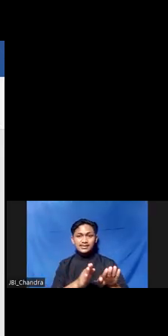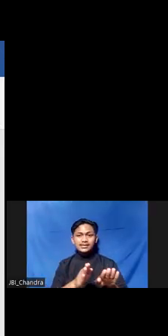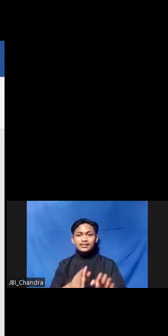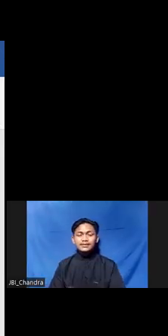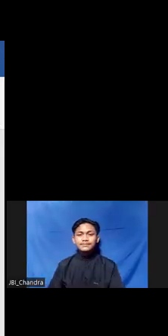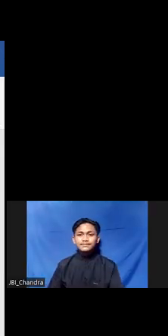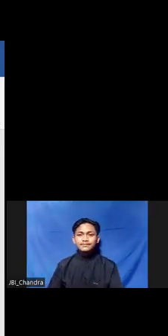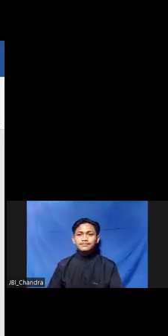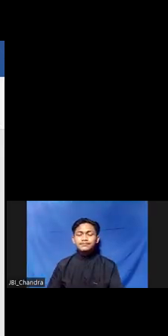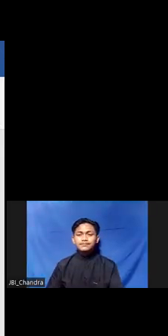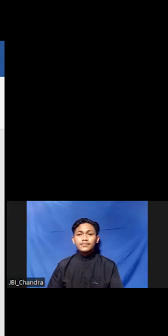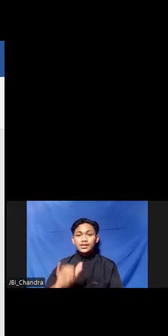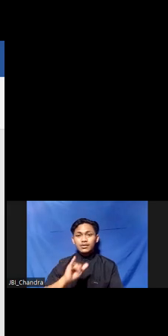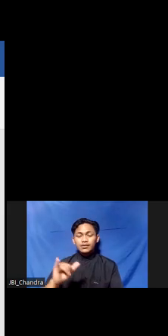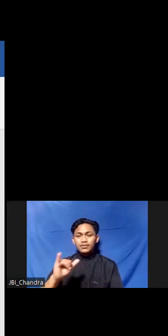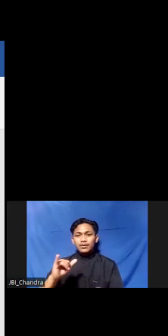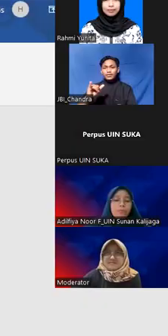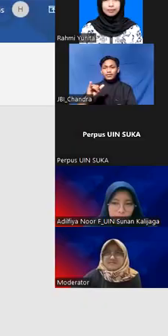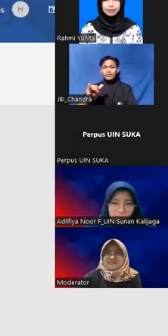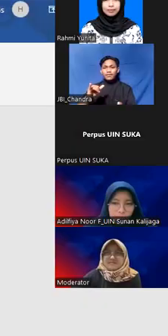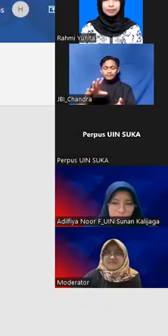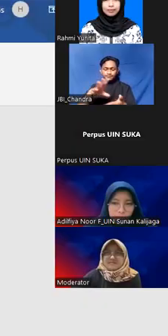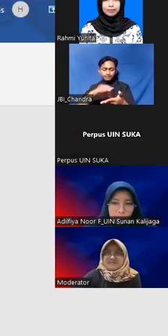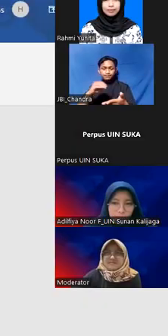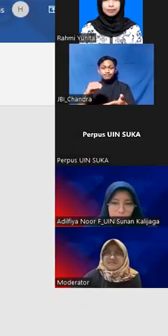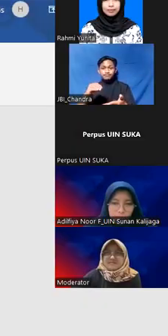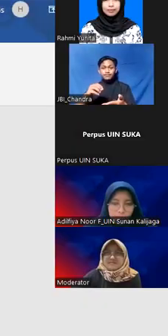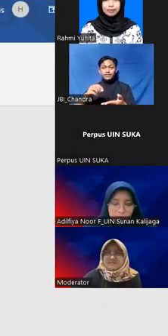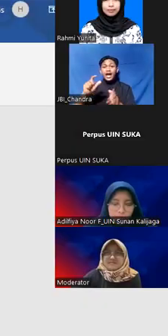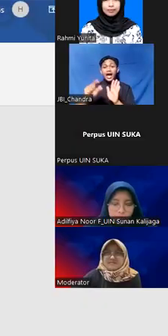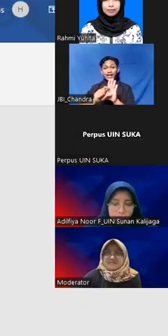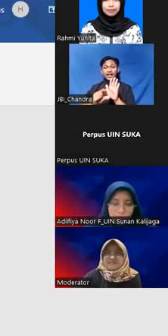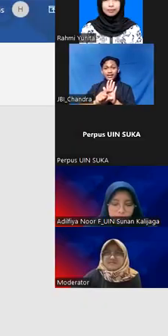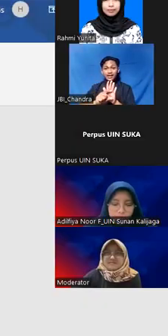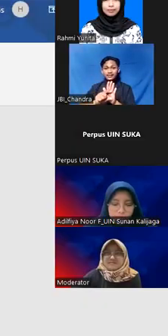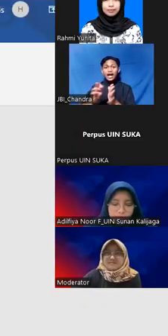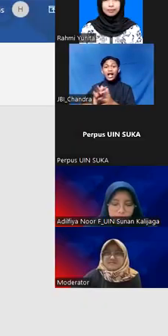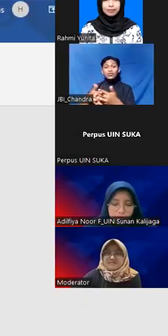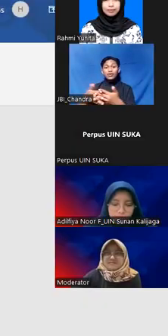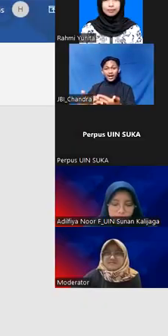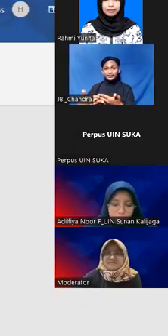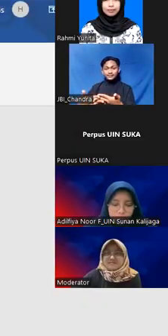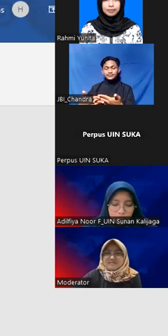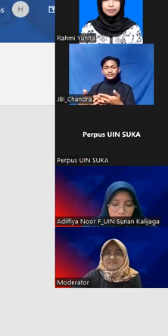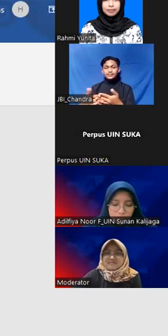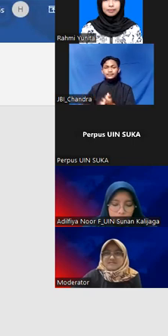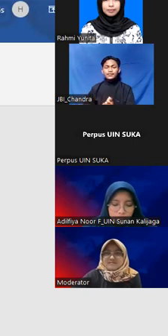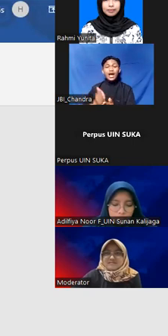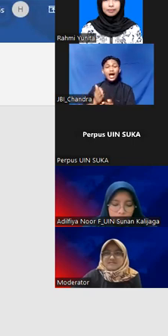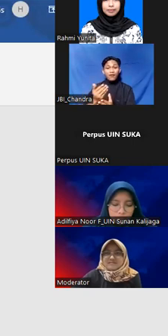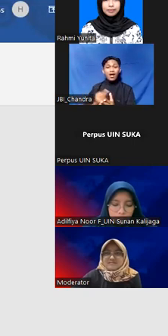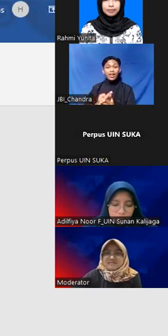temukan dalam penulisan ayat Alquran di Word itu kan awalnya itu kan